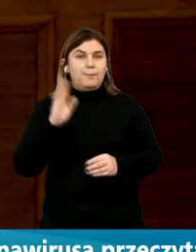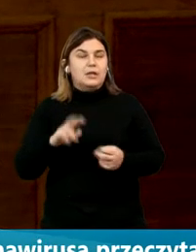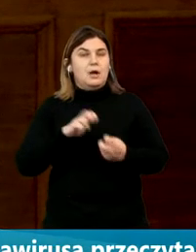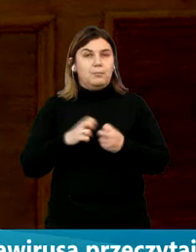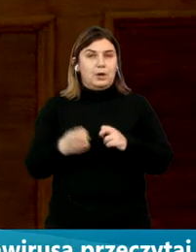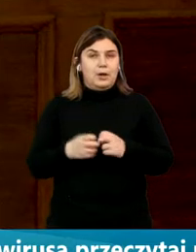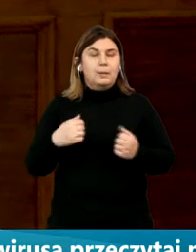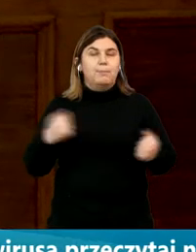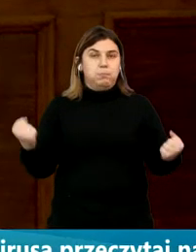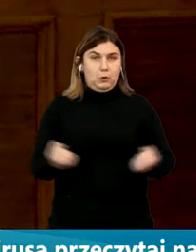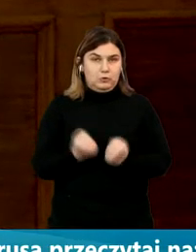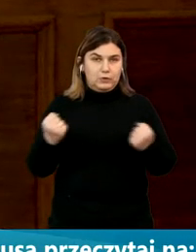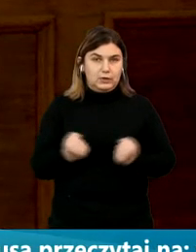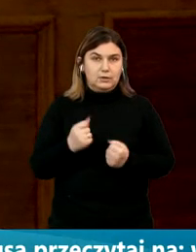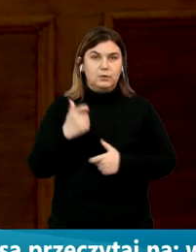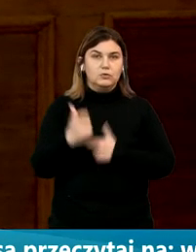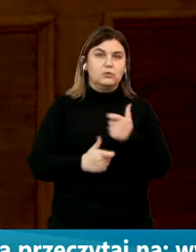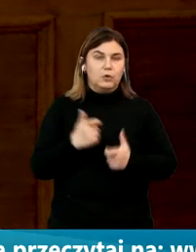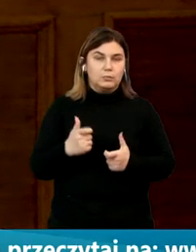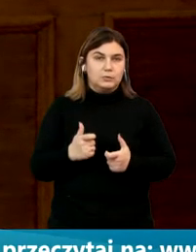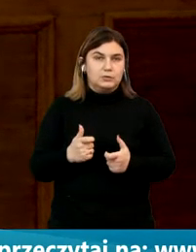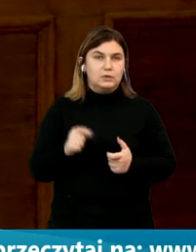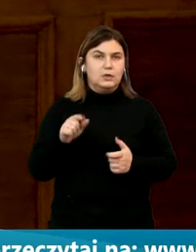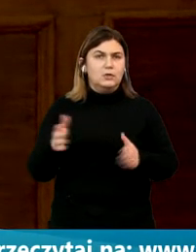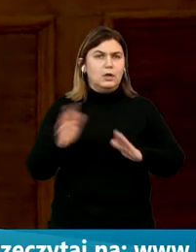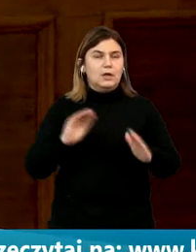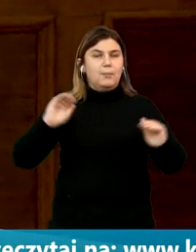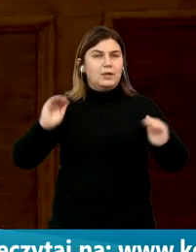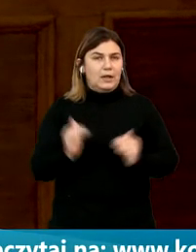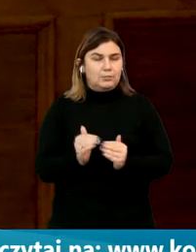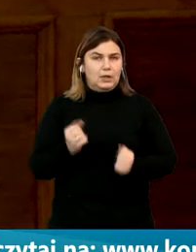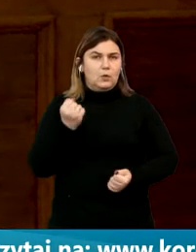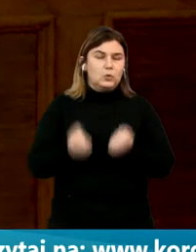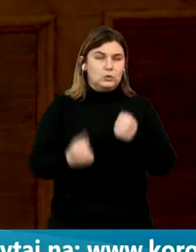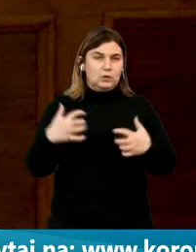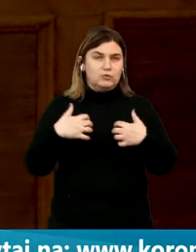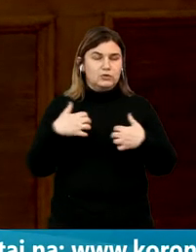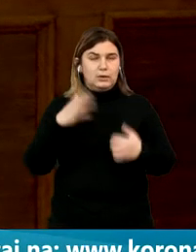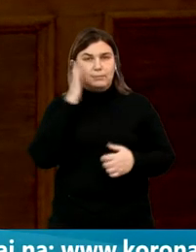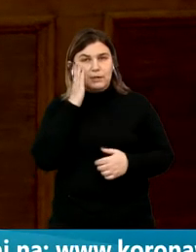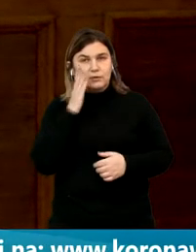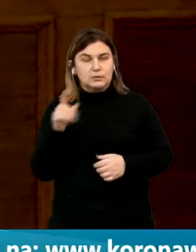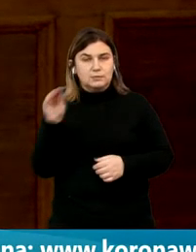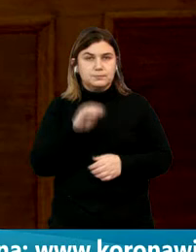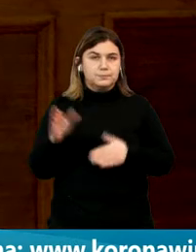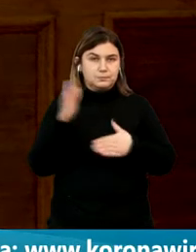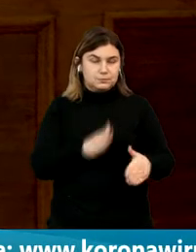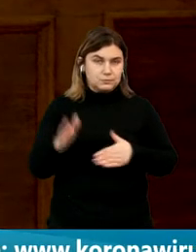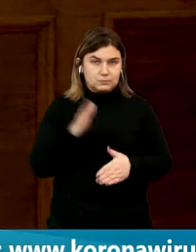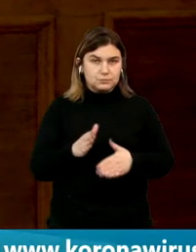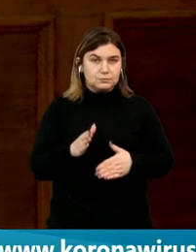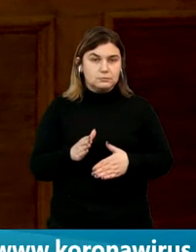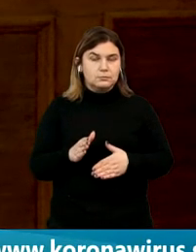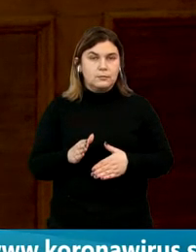ale postaramy się oczywiście zrobić to w taki sposób, aby jak najmniej utrudnić życie mieszkańcom. Przed nami przygotowanie,